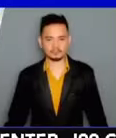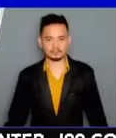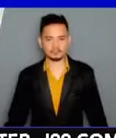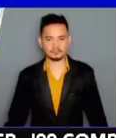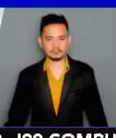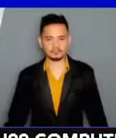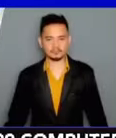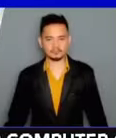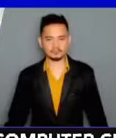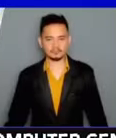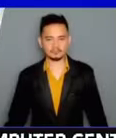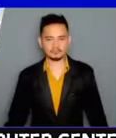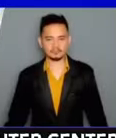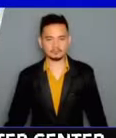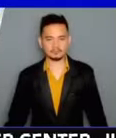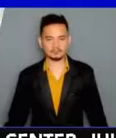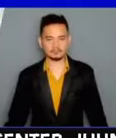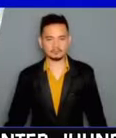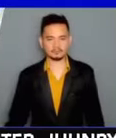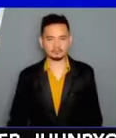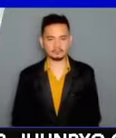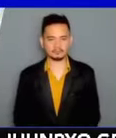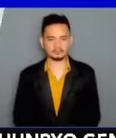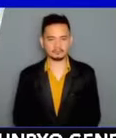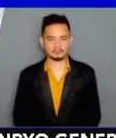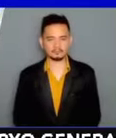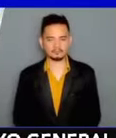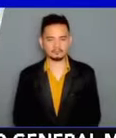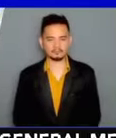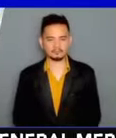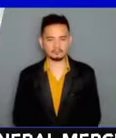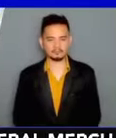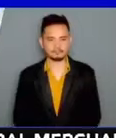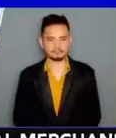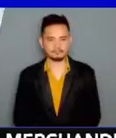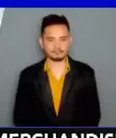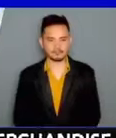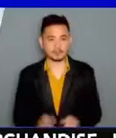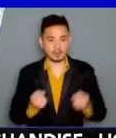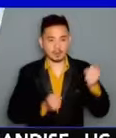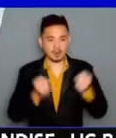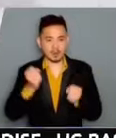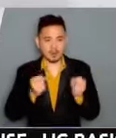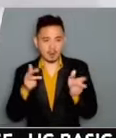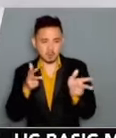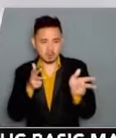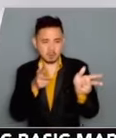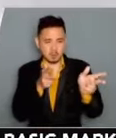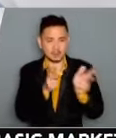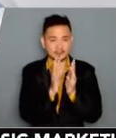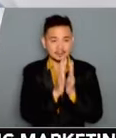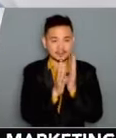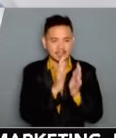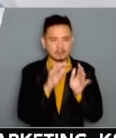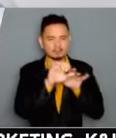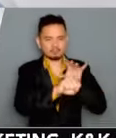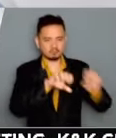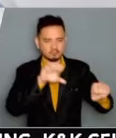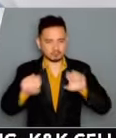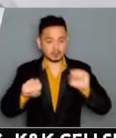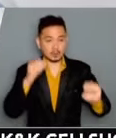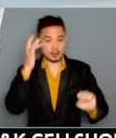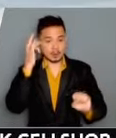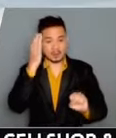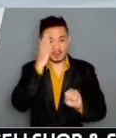ilang motorista ang sinita at tinikitan dahil sa pagdaan sa Edsa busway live mula sa Edsa Ortigas may unang balita si bang Alegre